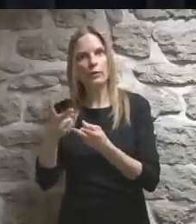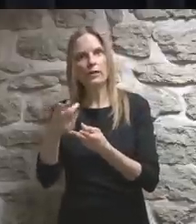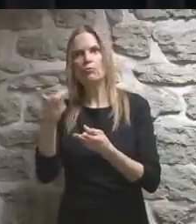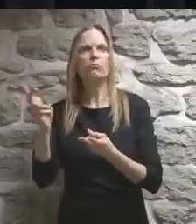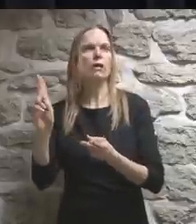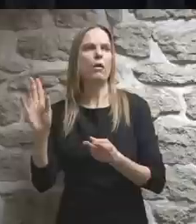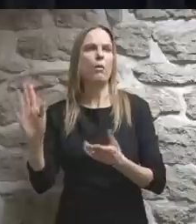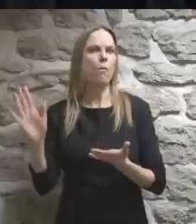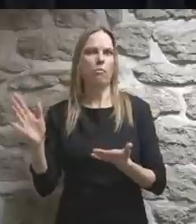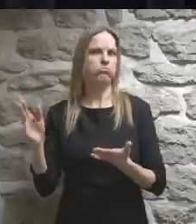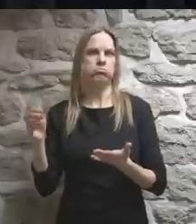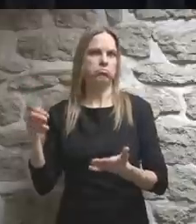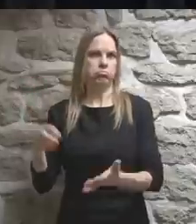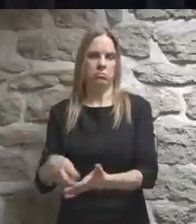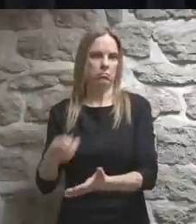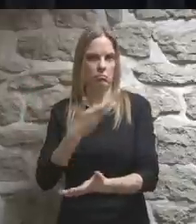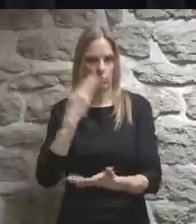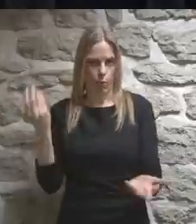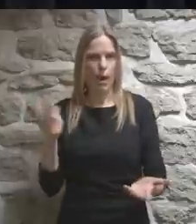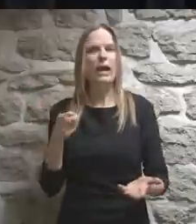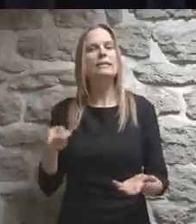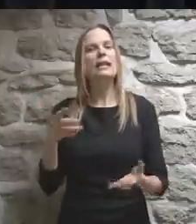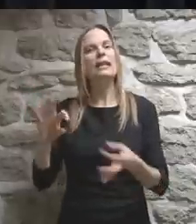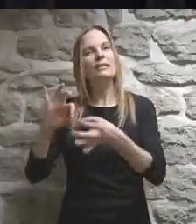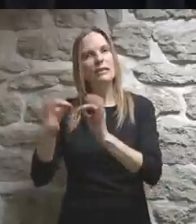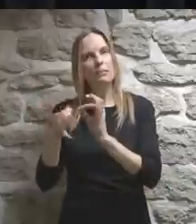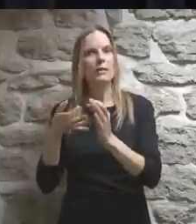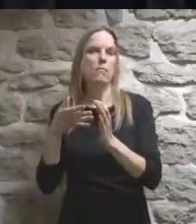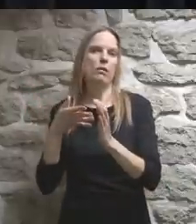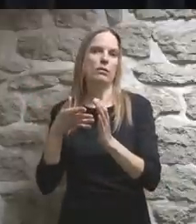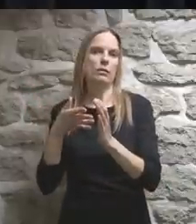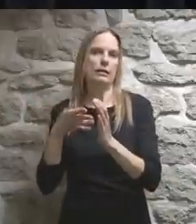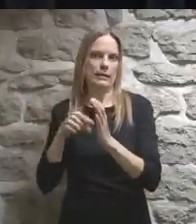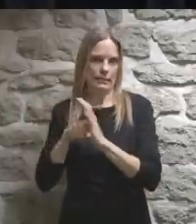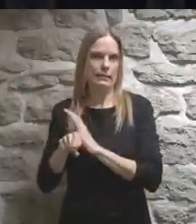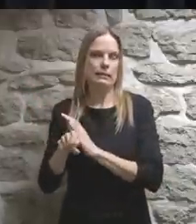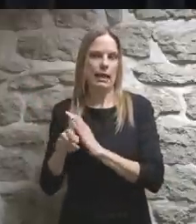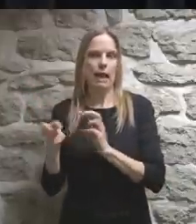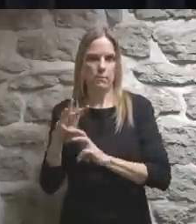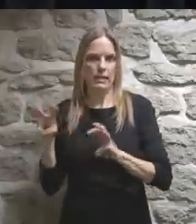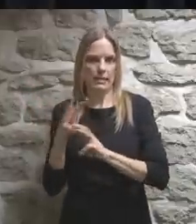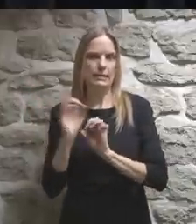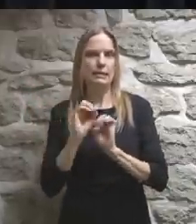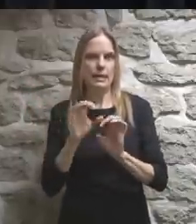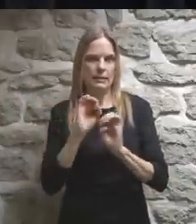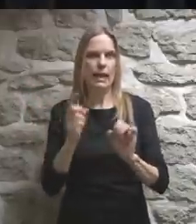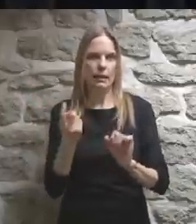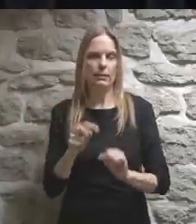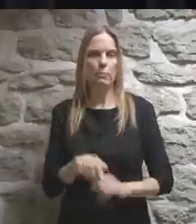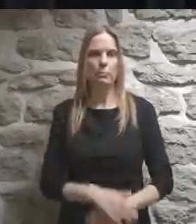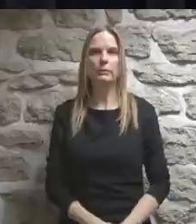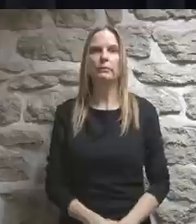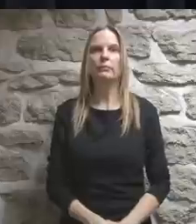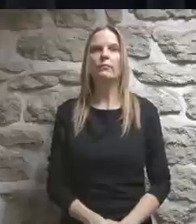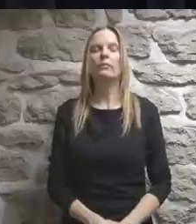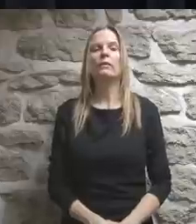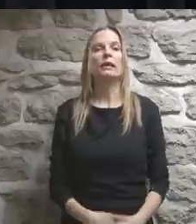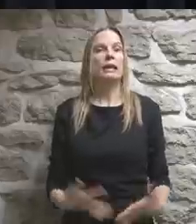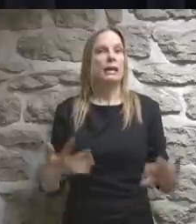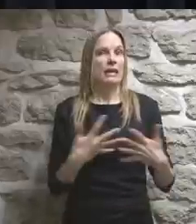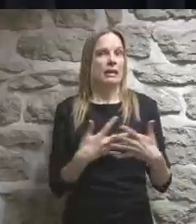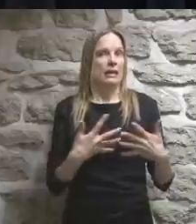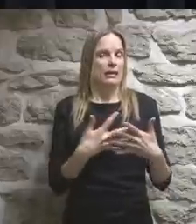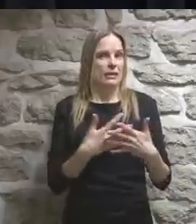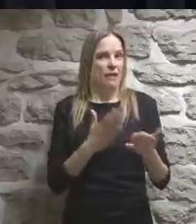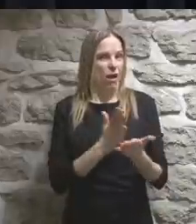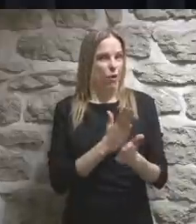passi. Sellest räägib siis siseminister ka täpsemalt. Sõjaliseks eskalatsiooniks